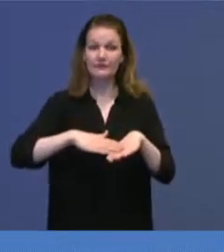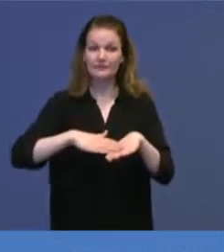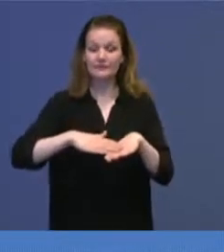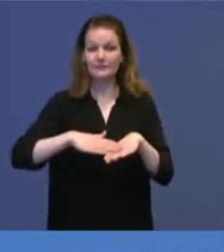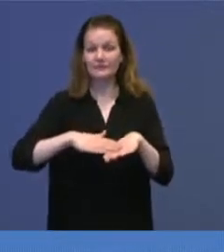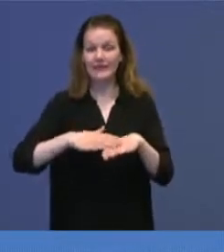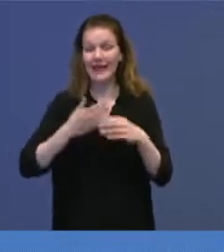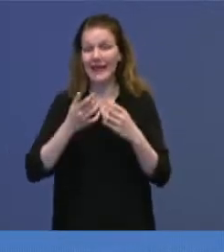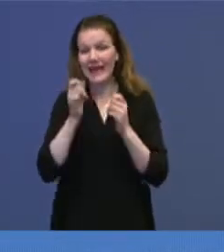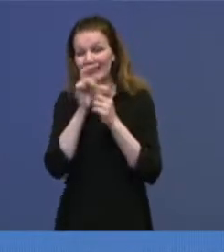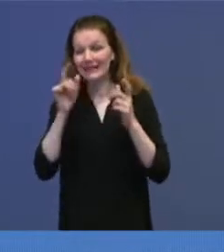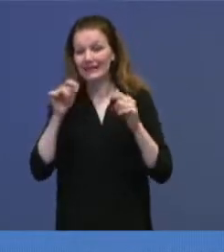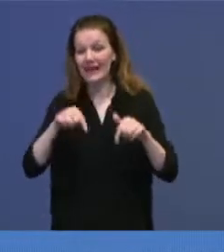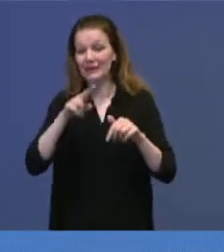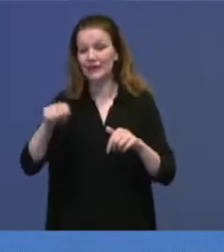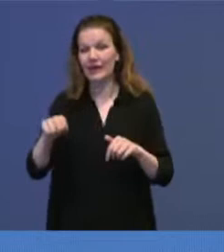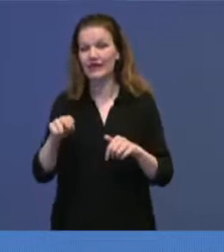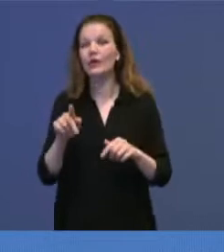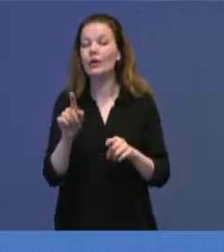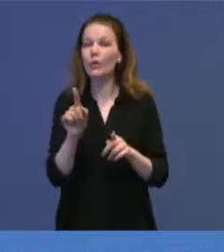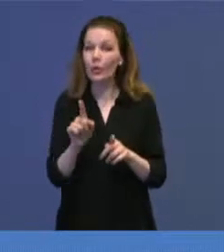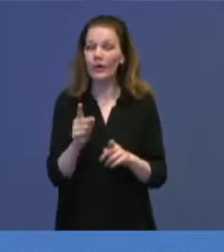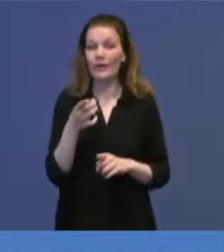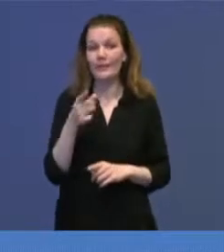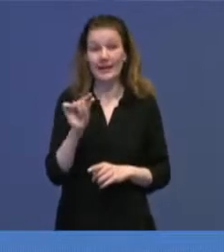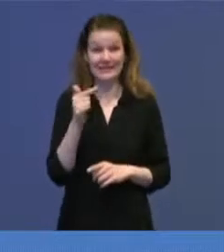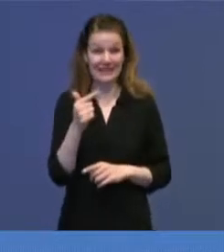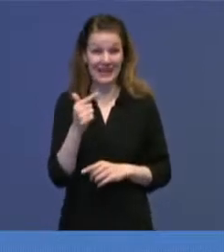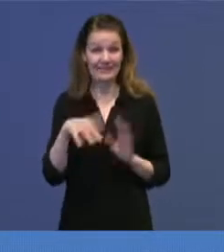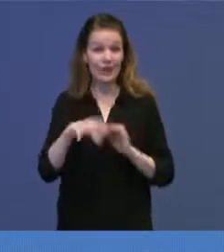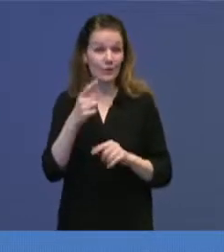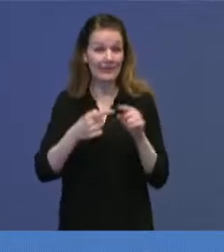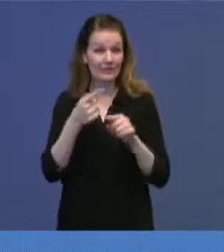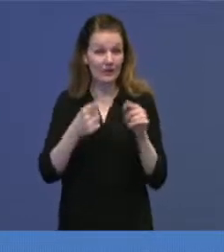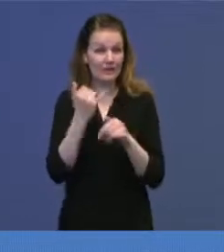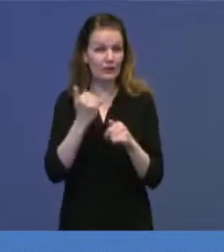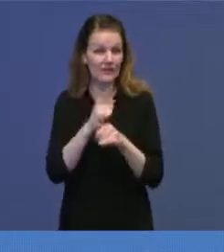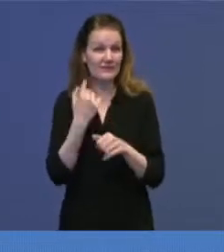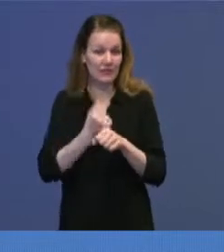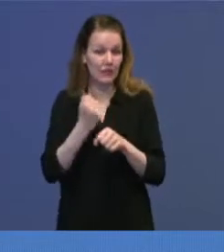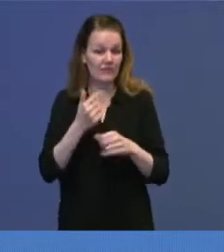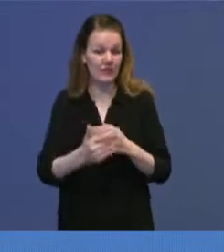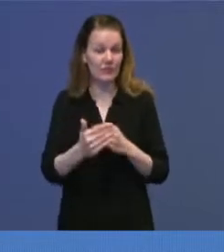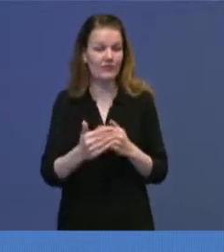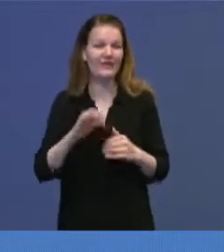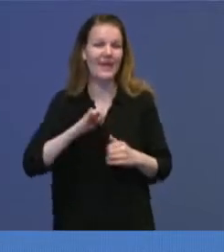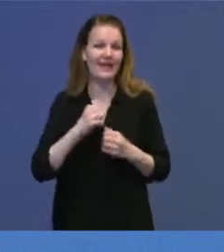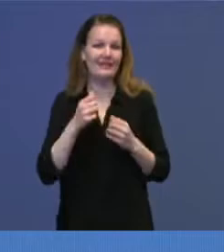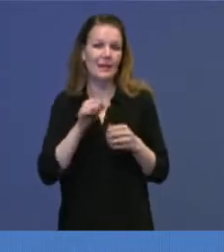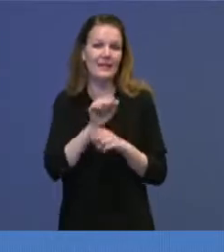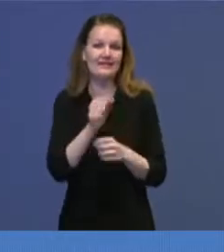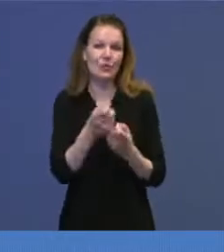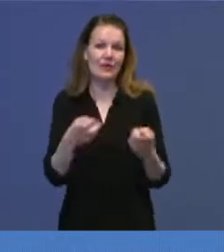etterretningsaktivitet i Norge. Og så vil PST komme tilbake til detaljene i den endringen vi nå har sett på en egen pressekonferanse i